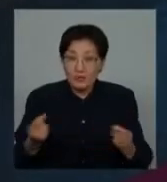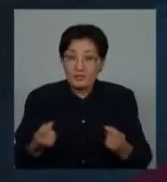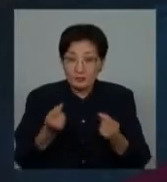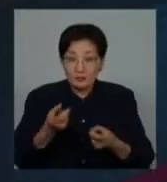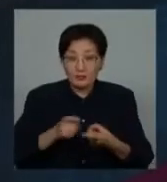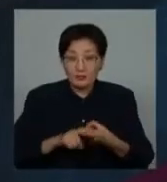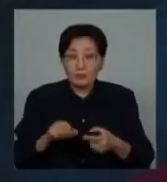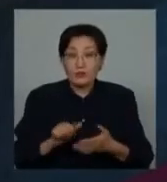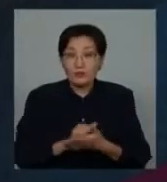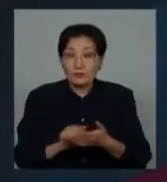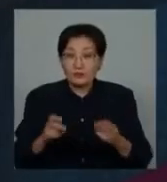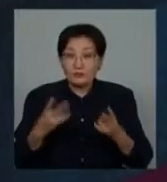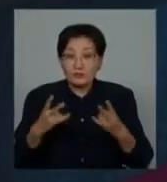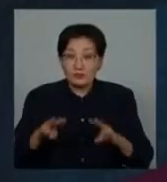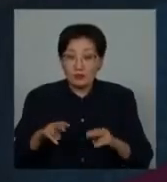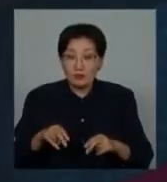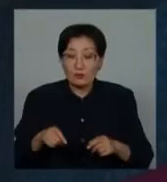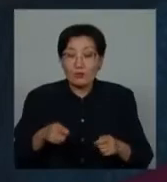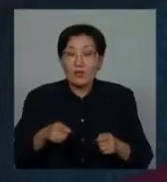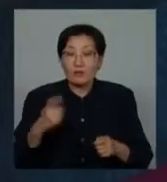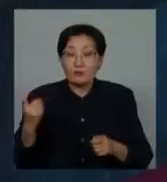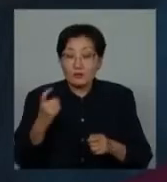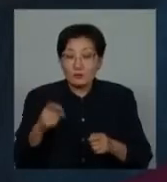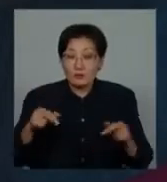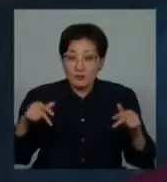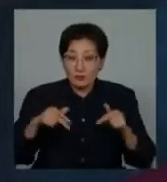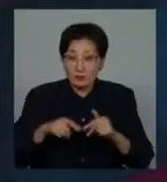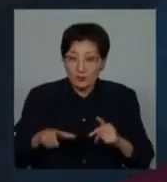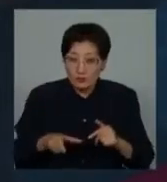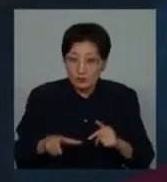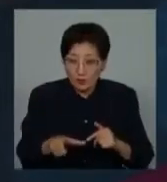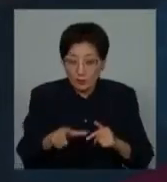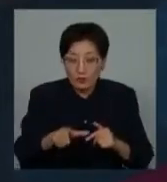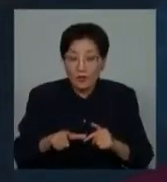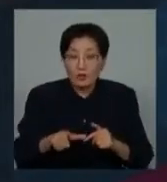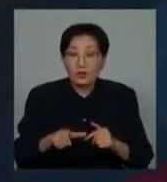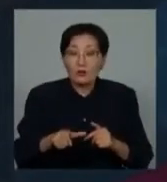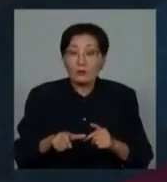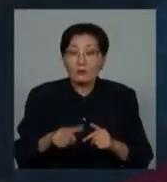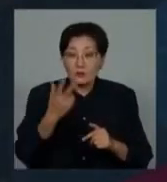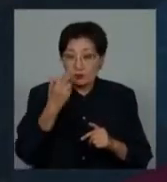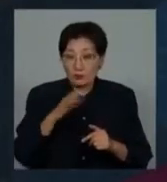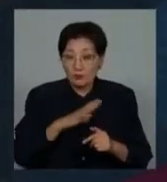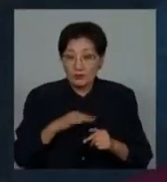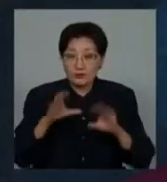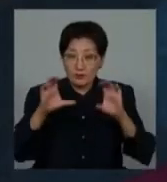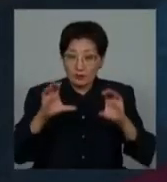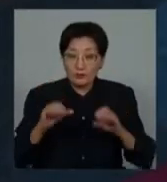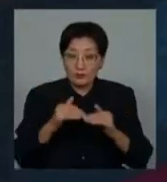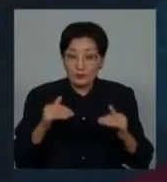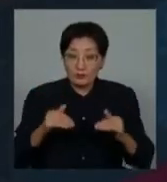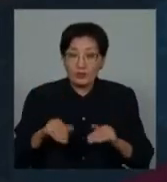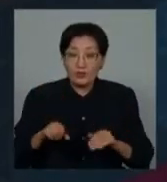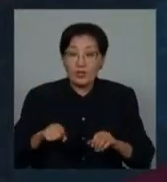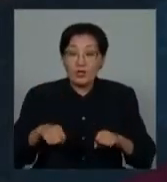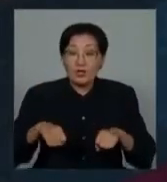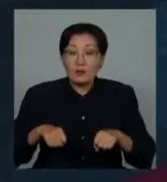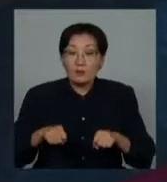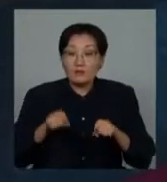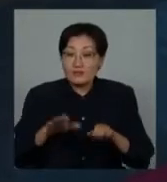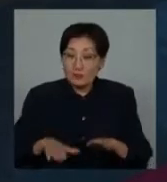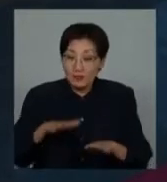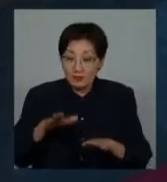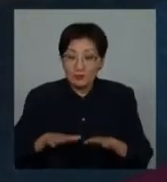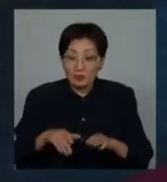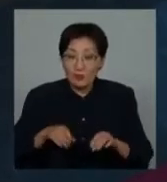Айтуларынша, құжатты қажет етпейтін көлік иелері жаяу жүргіншілер жолағымен жүруді әдетке айналдырған. Ал заң деңгейінде самокаттың қозғалысы қалай